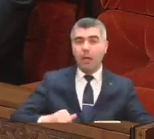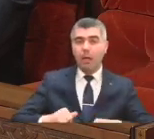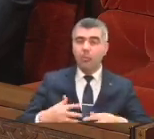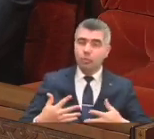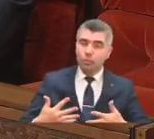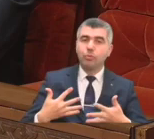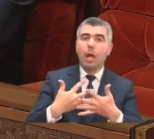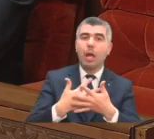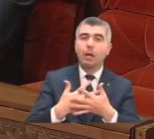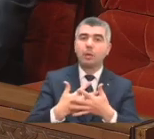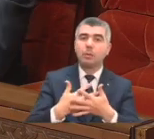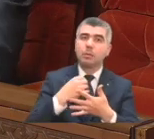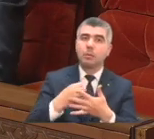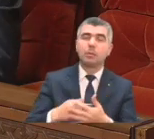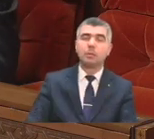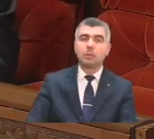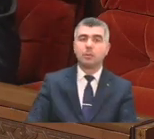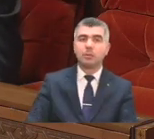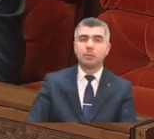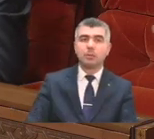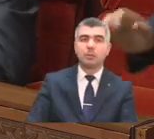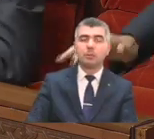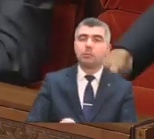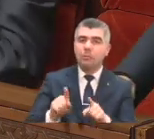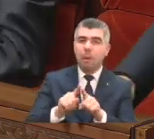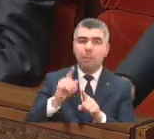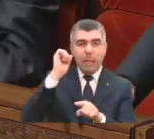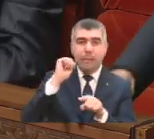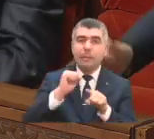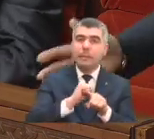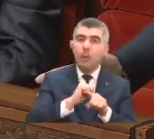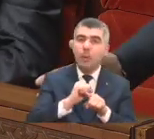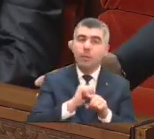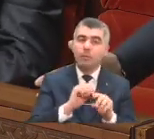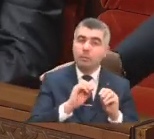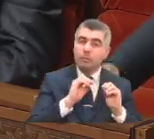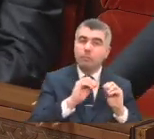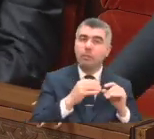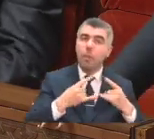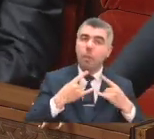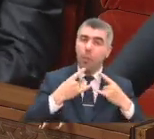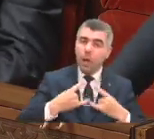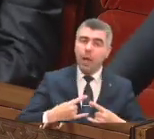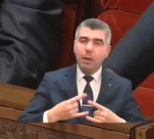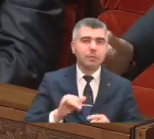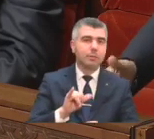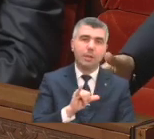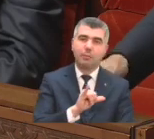القطاعات الاخرى بتنظيم طبعا ورشات تكوينيه وتحسيسيه، ولكن داكشي ما تكفيش.